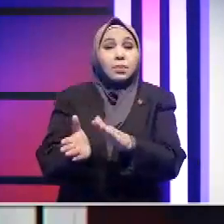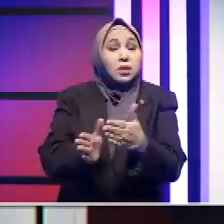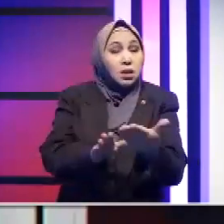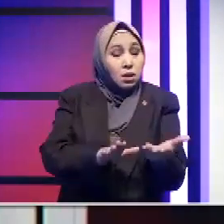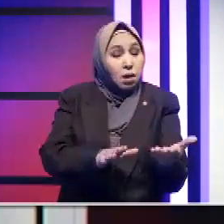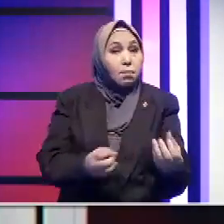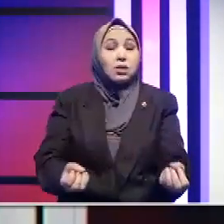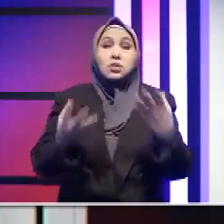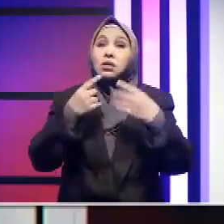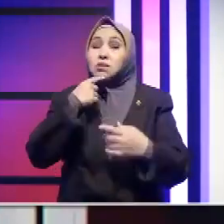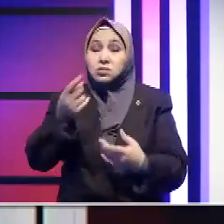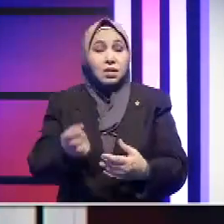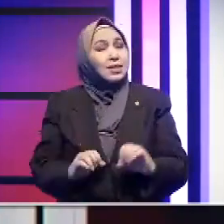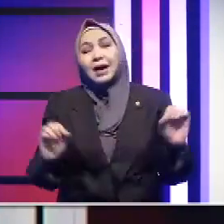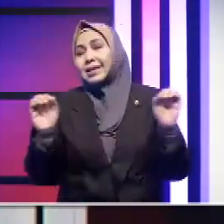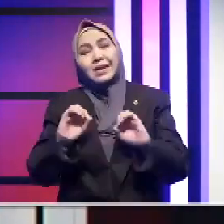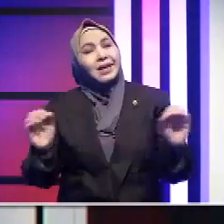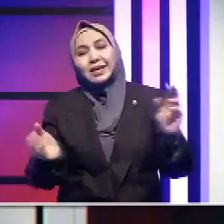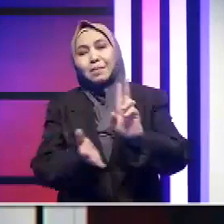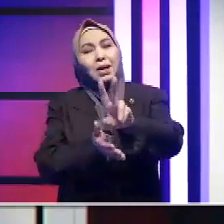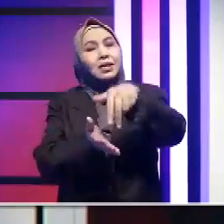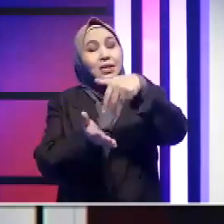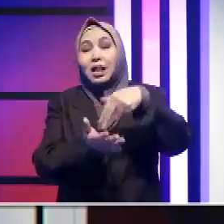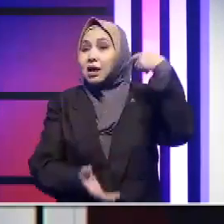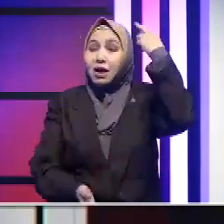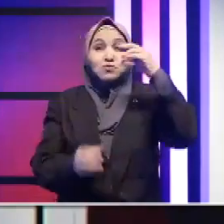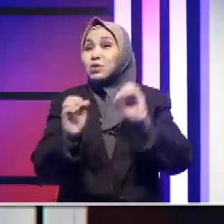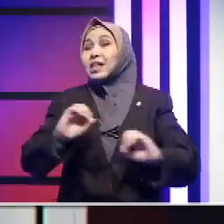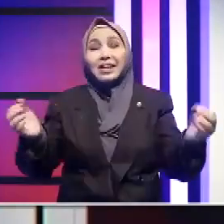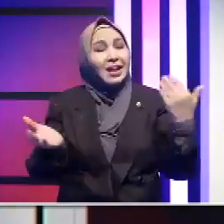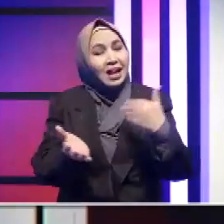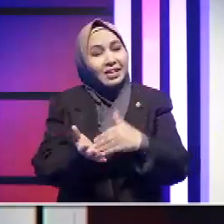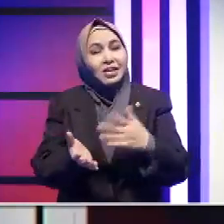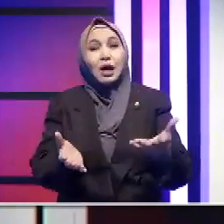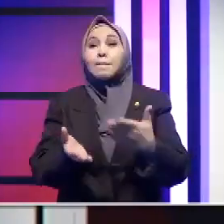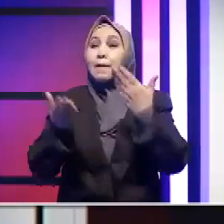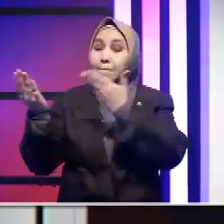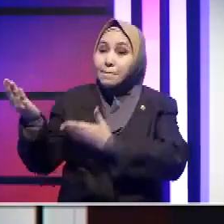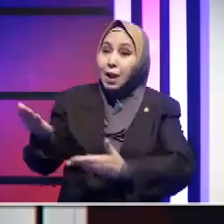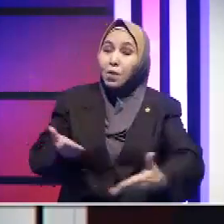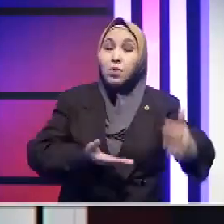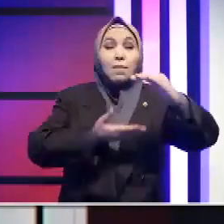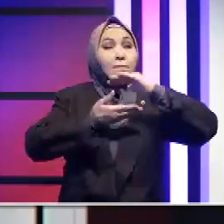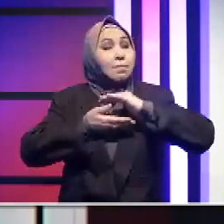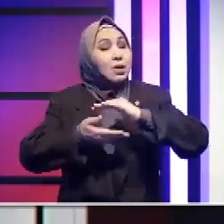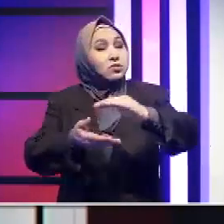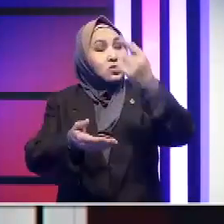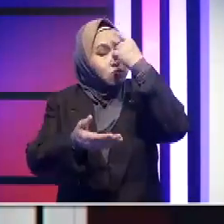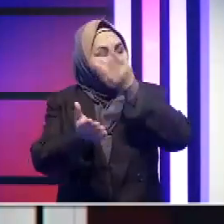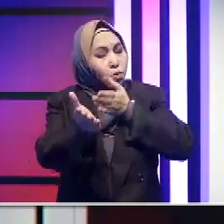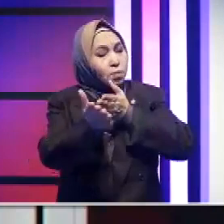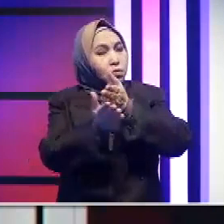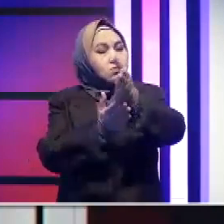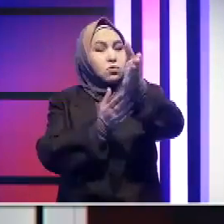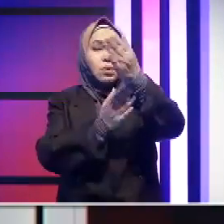ramai yang menyatakan bahwa tidak akan lagi dibangkitkan Rasul seperti Hai yang akan membawakan message untuk menuju